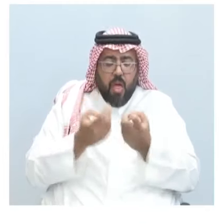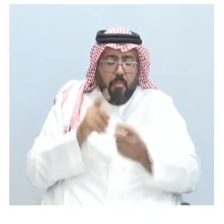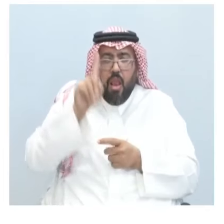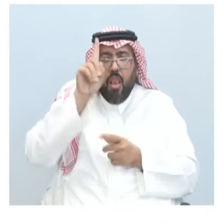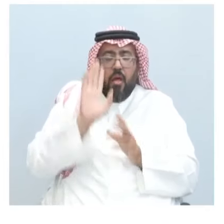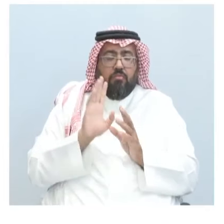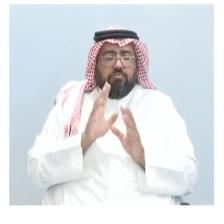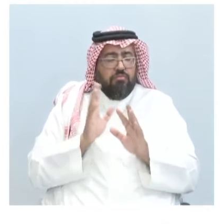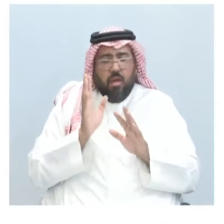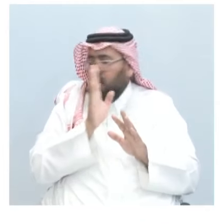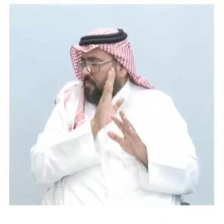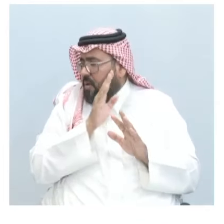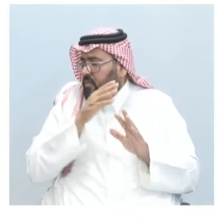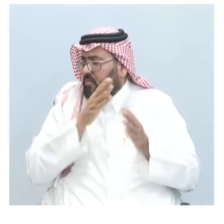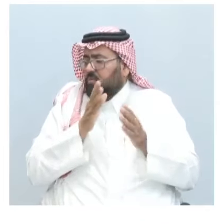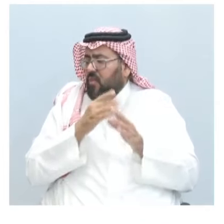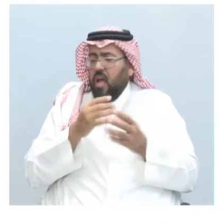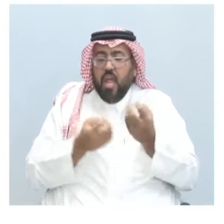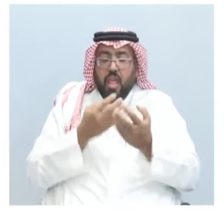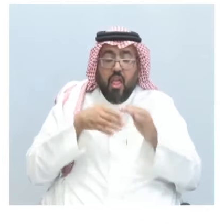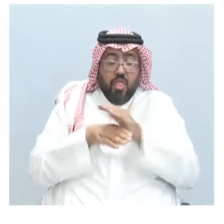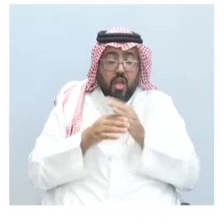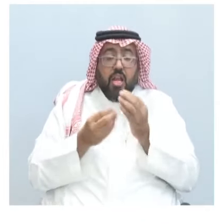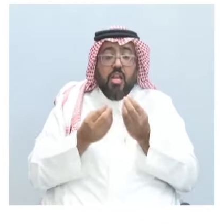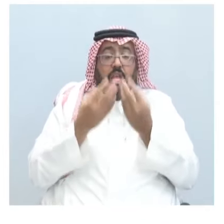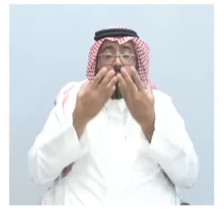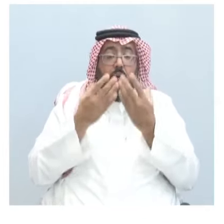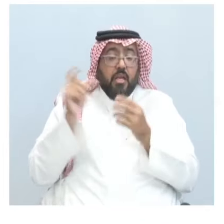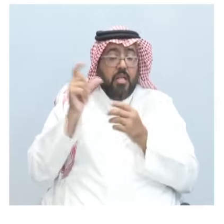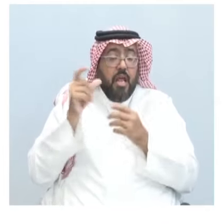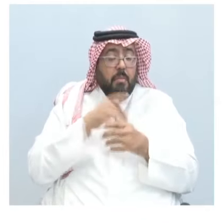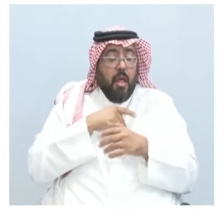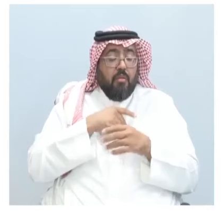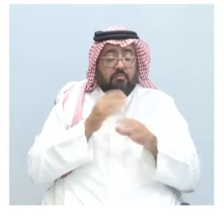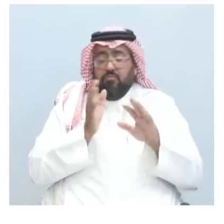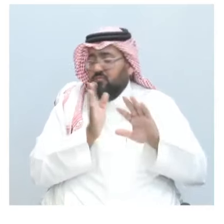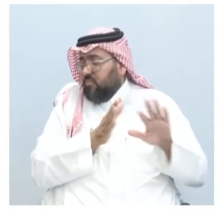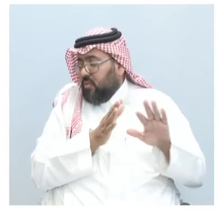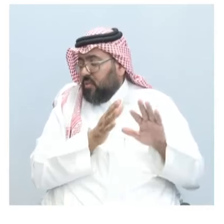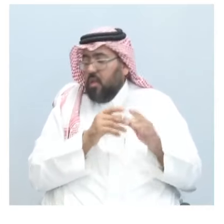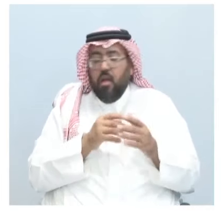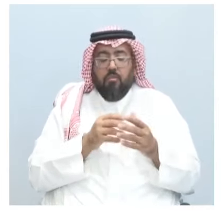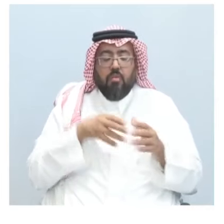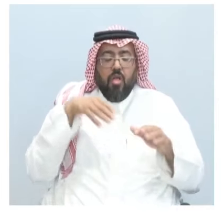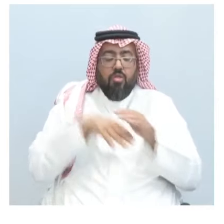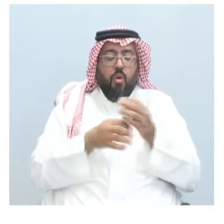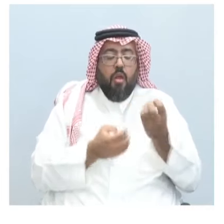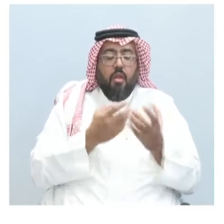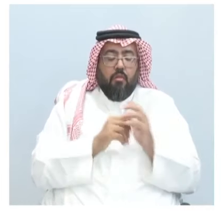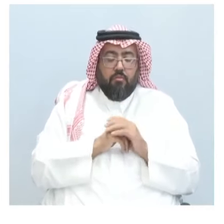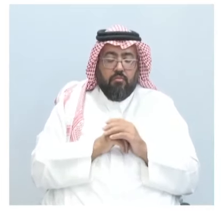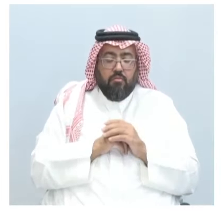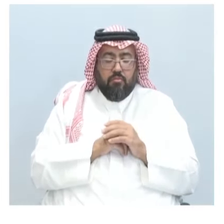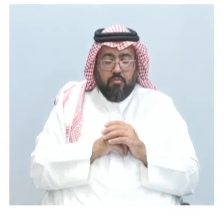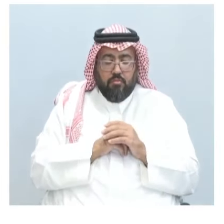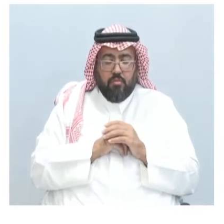يعني اعرض عن الايمان بالله ال لاحظوا هذا الحوار الذي دار